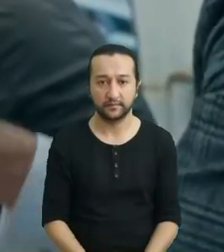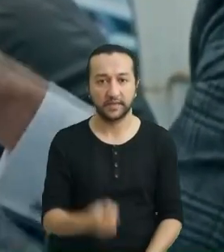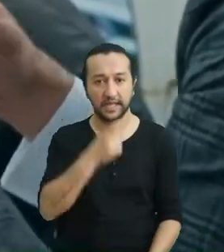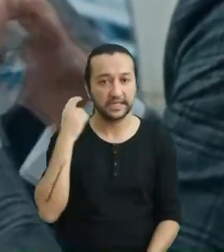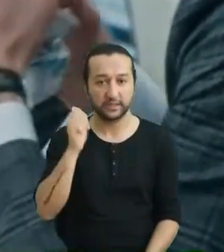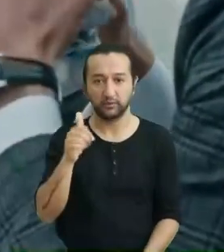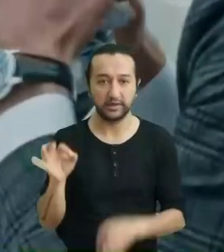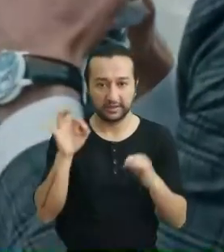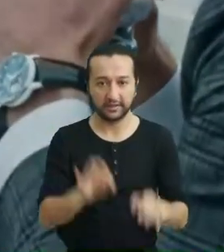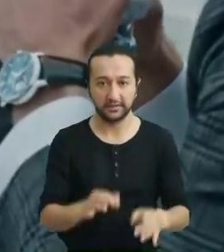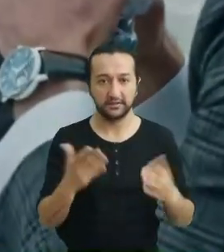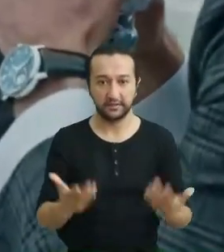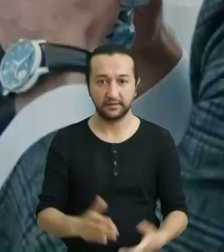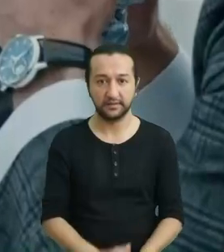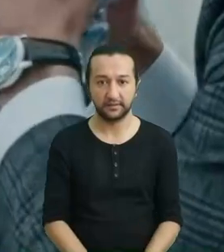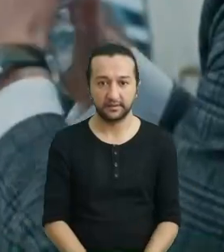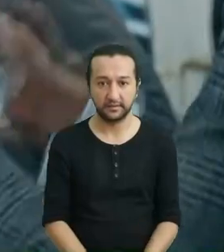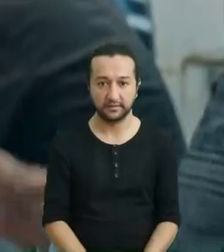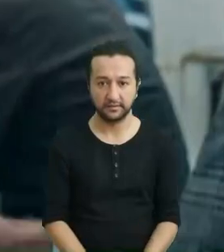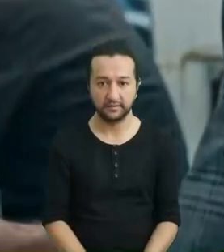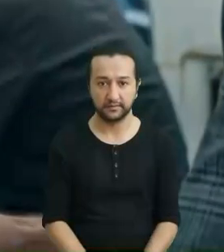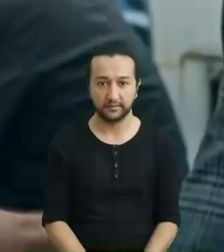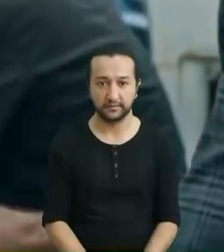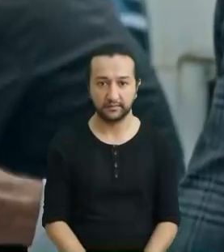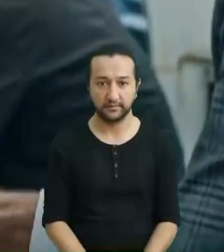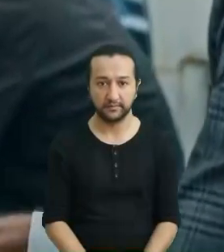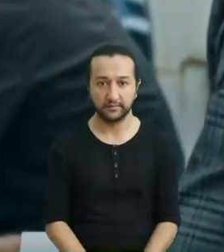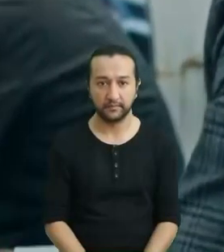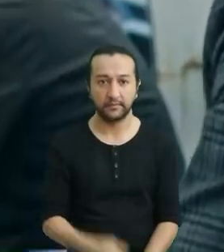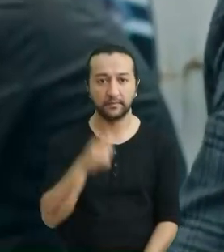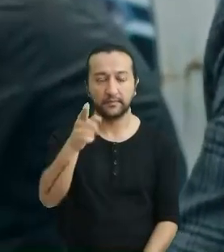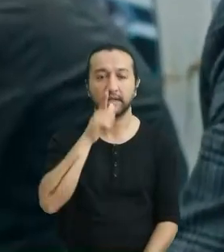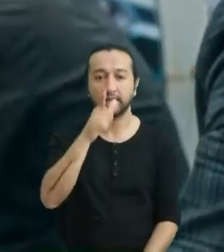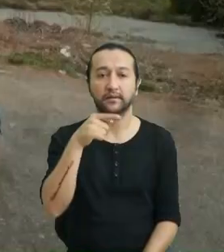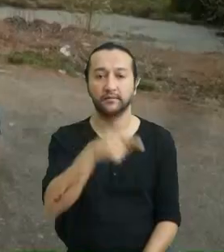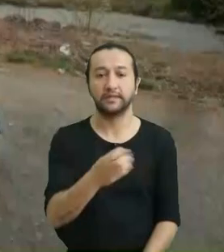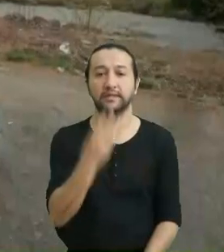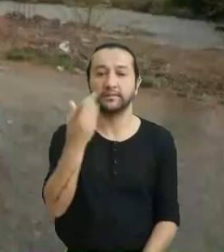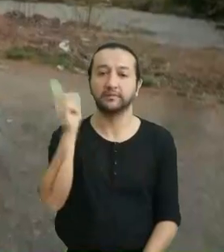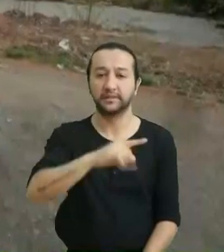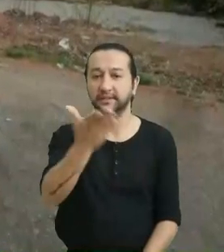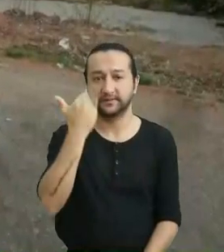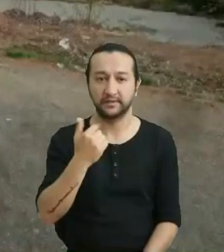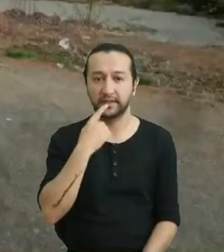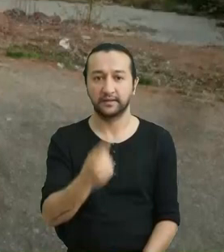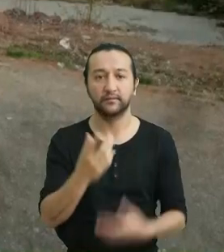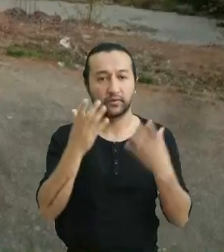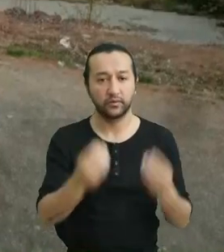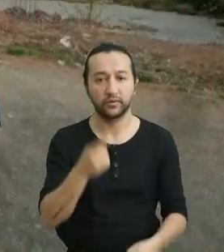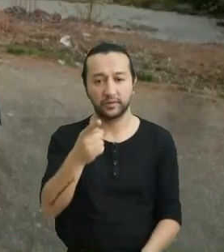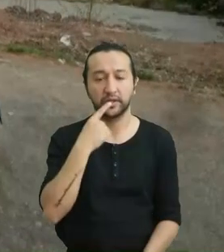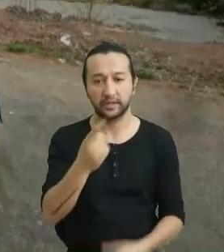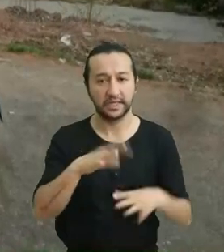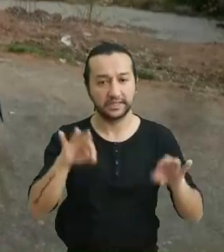Eski günlerdeki gibi ha. Ekmeğinden ısırdı. Celal abi bu kesmeyecek. İki tane daha ver be. Bahçeyi